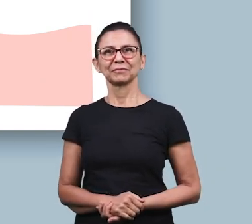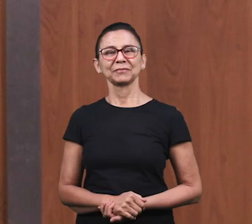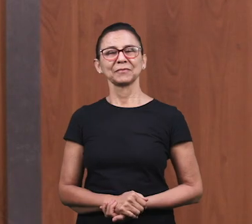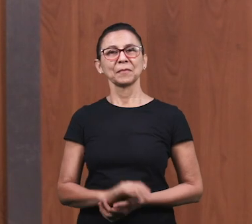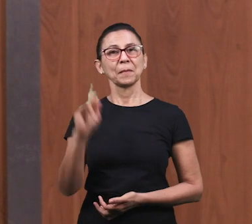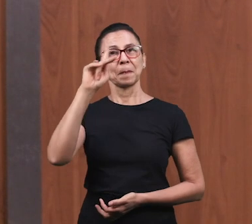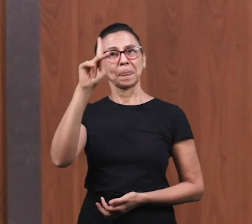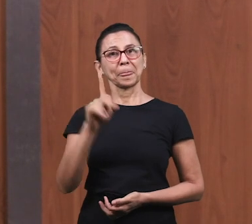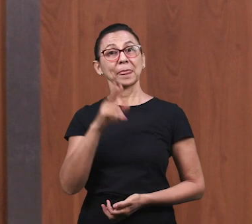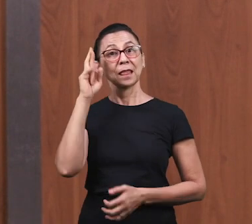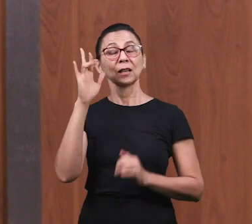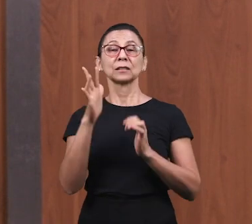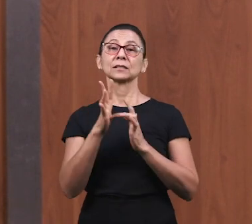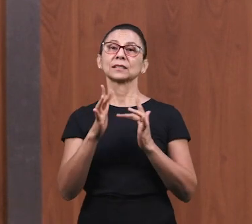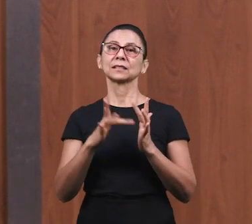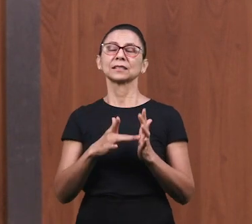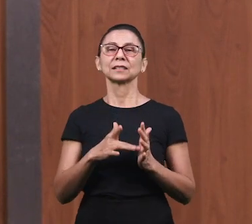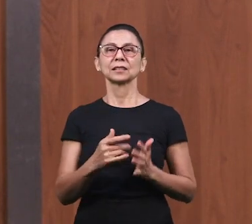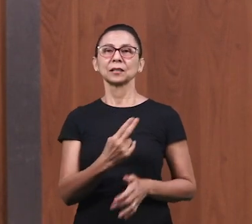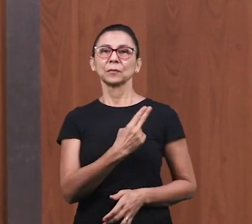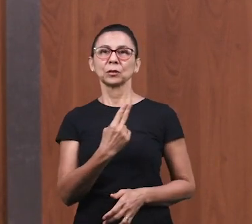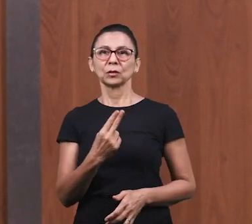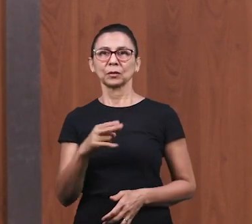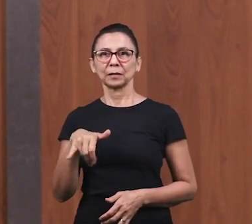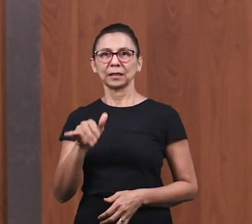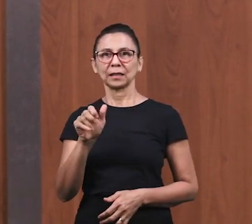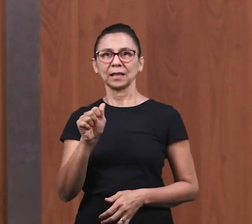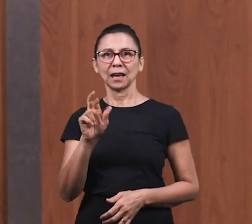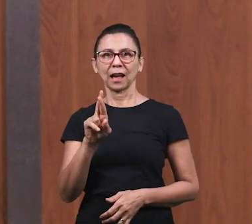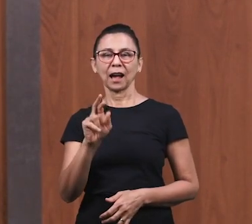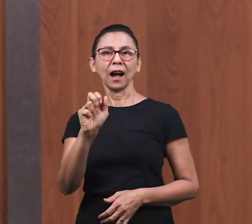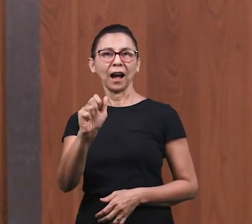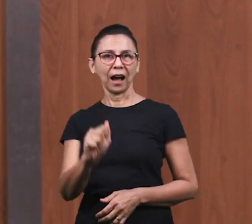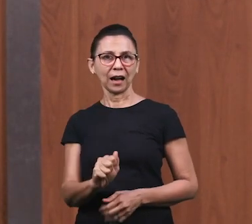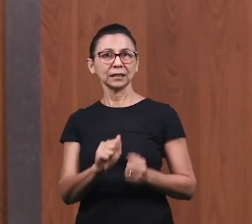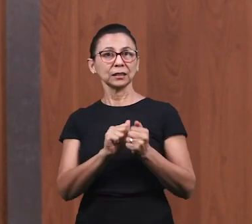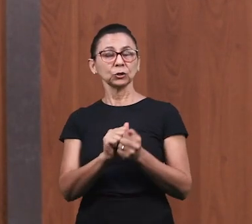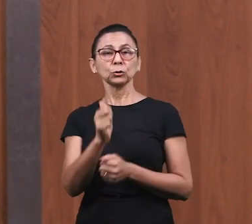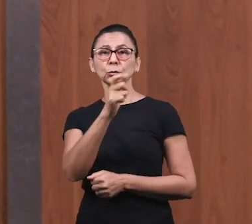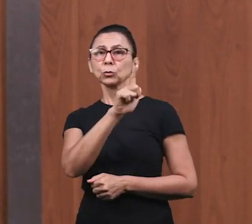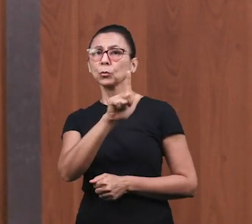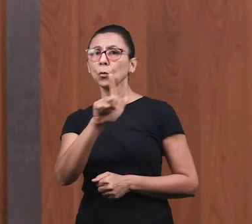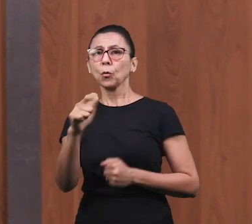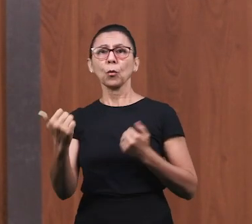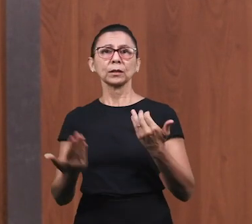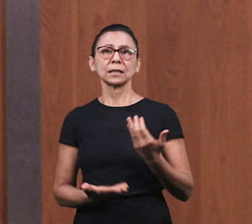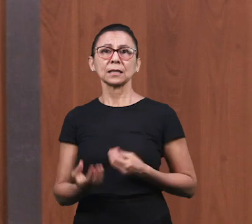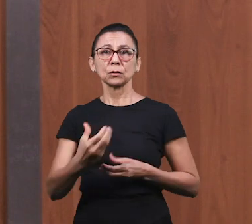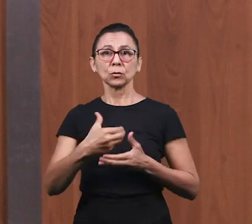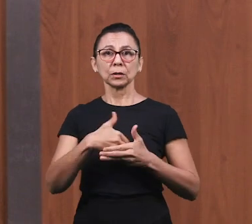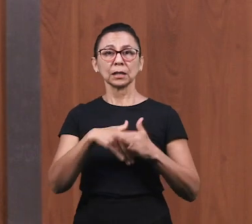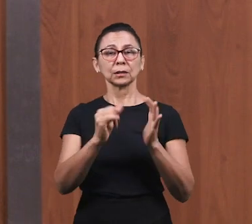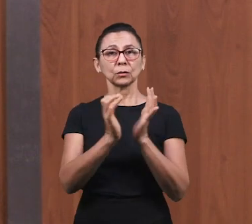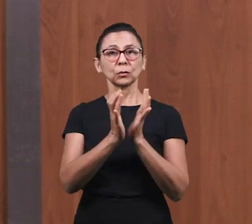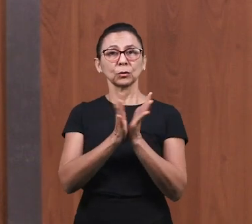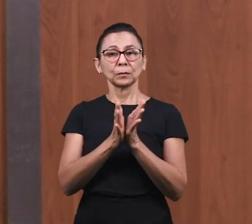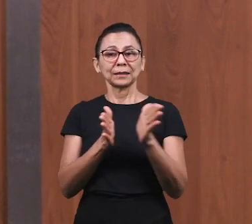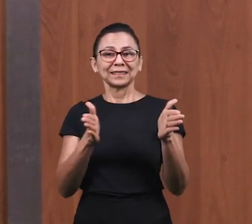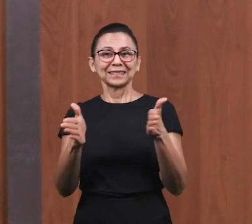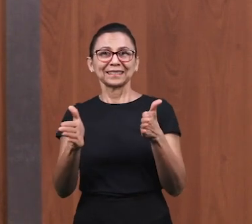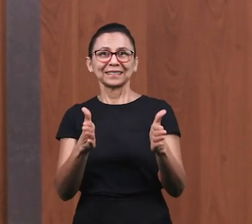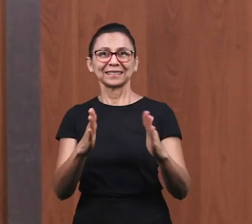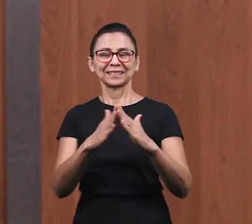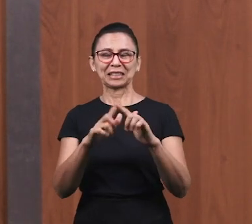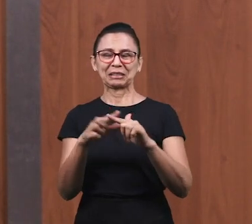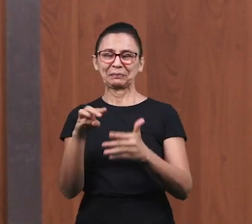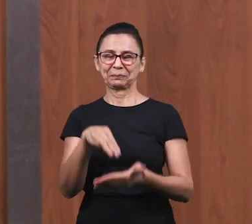La paix du Seigneur Jésus, je suis Yara Griffo et avec d'autres frères et sœurs, j'intègre le groupe de